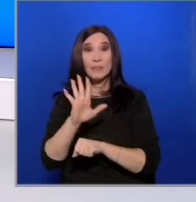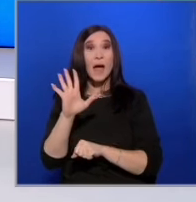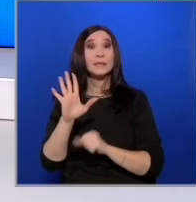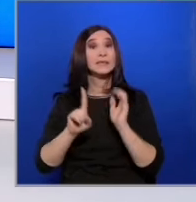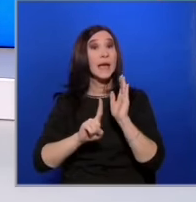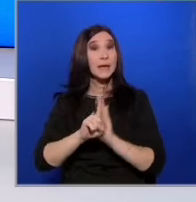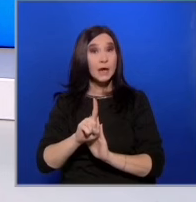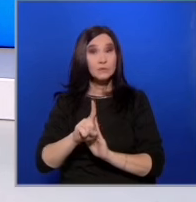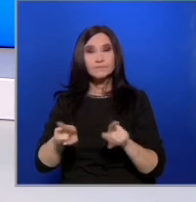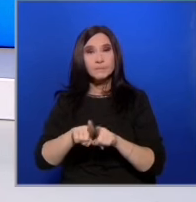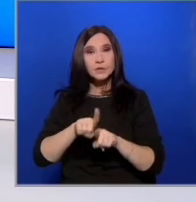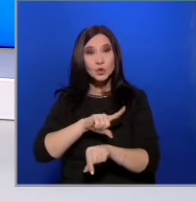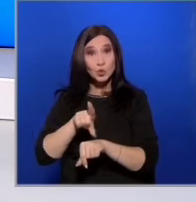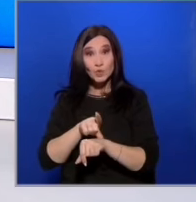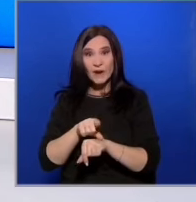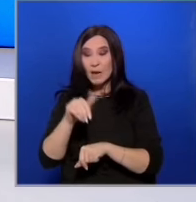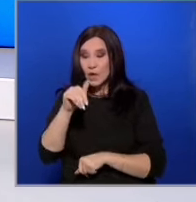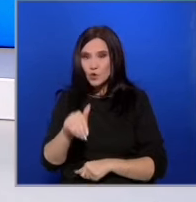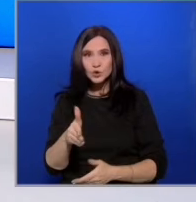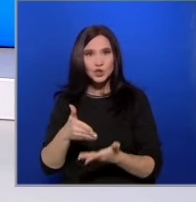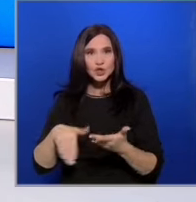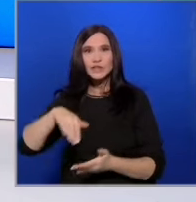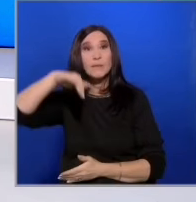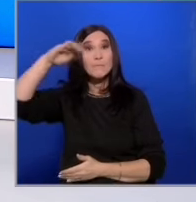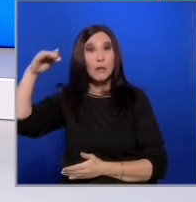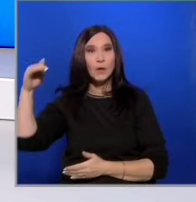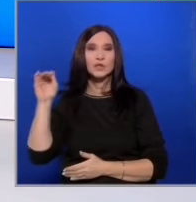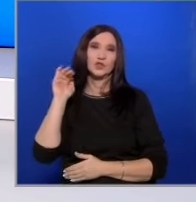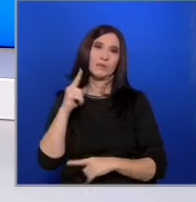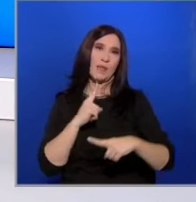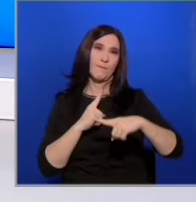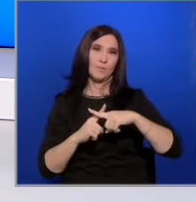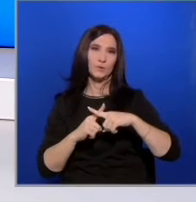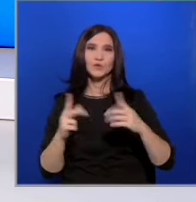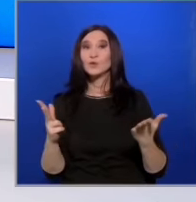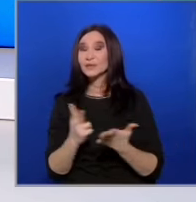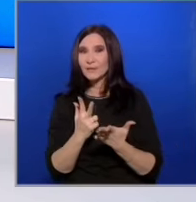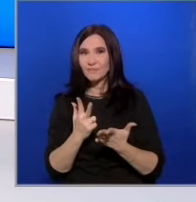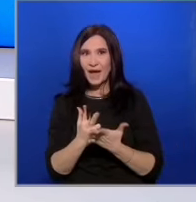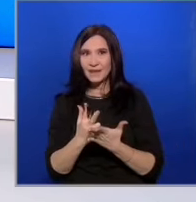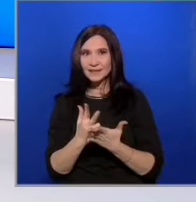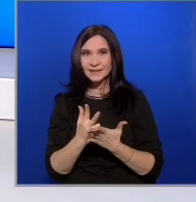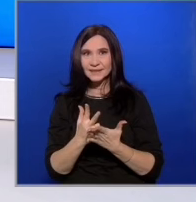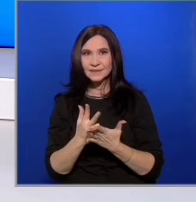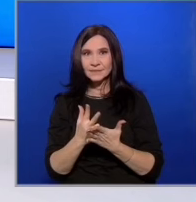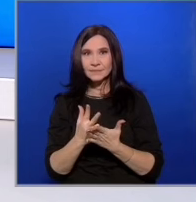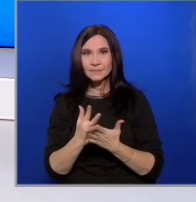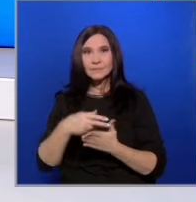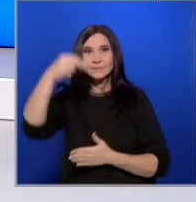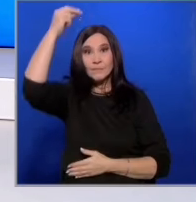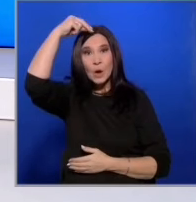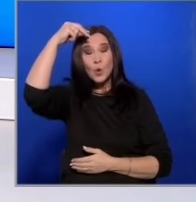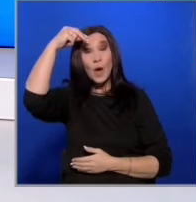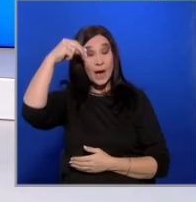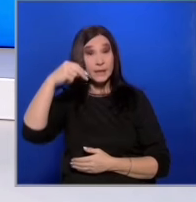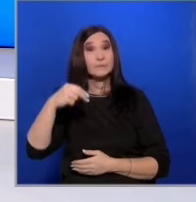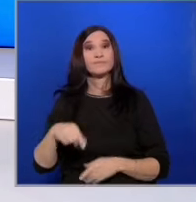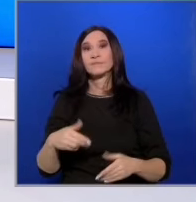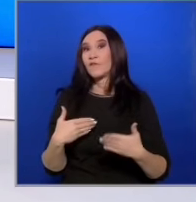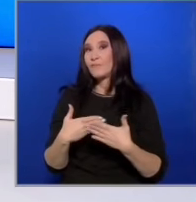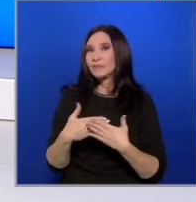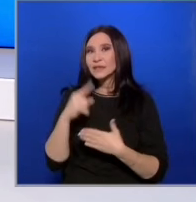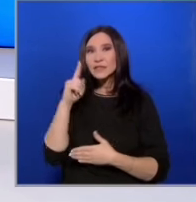-15° в същото време в южните части на балканите ще бъде + 18 у нас и в